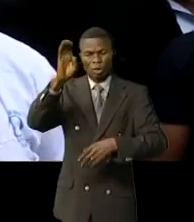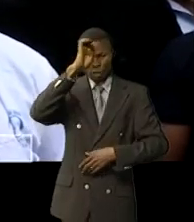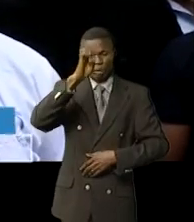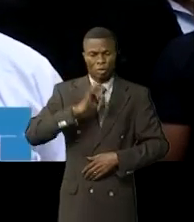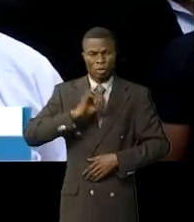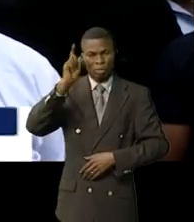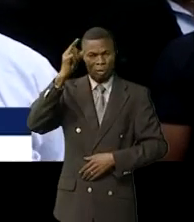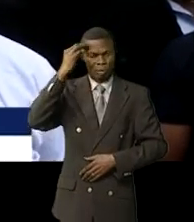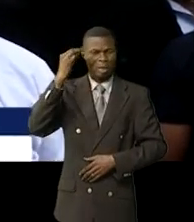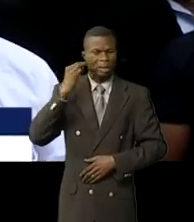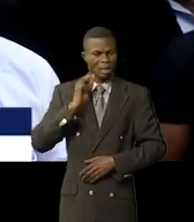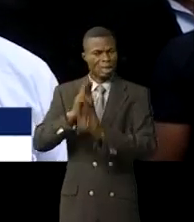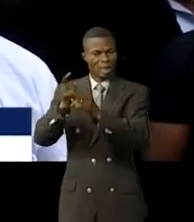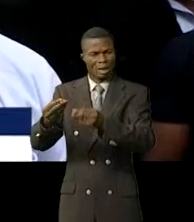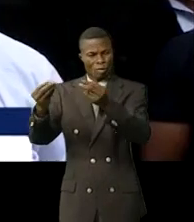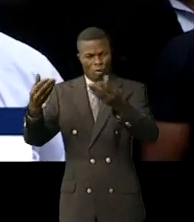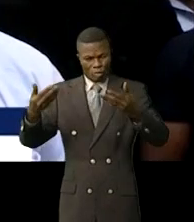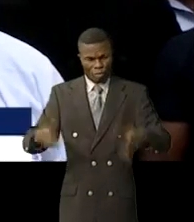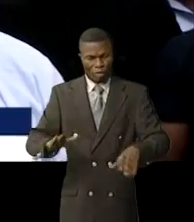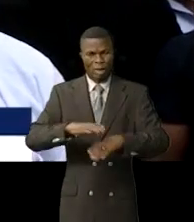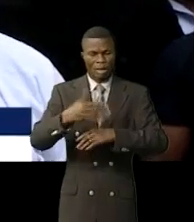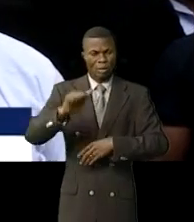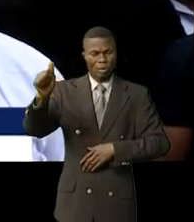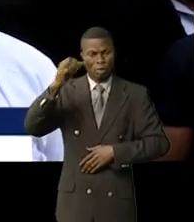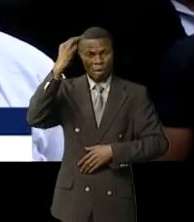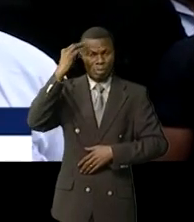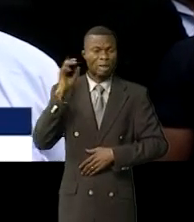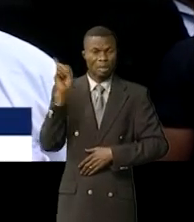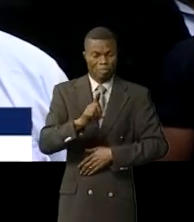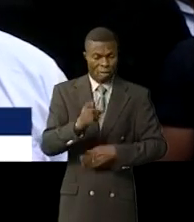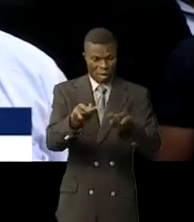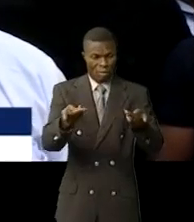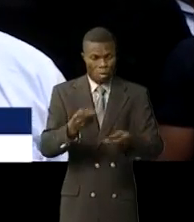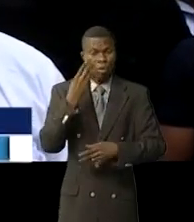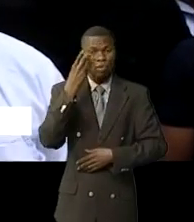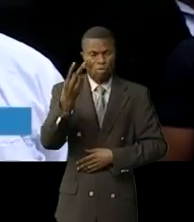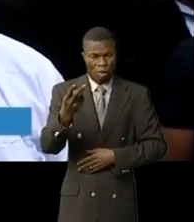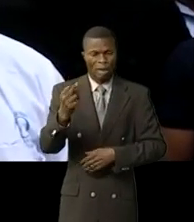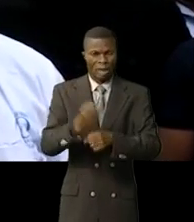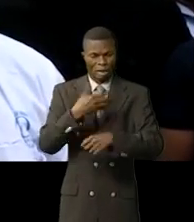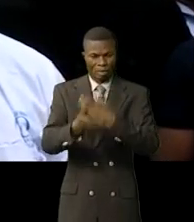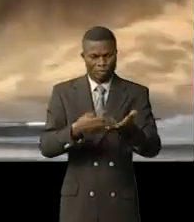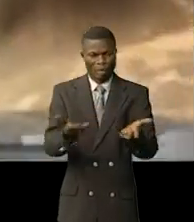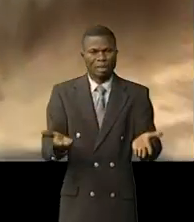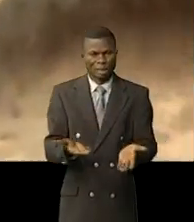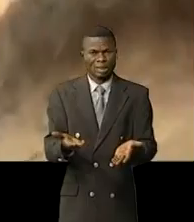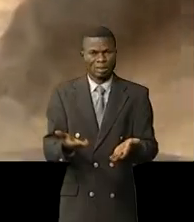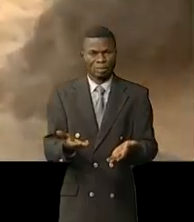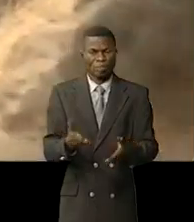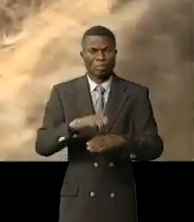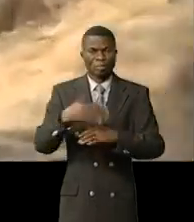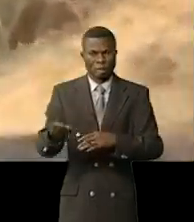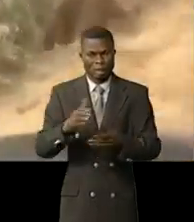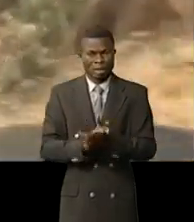Premier ministre. Et puis par après, lui-même descendra sur terrain pour voir ce qui est en train d'être fait. À la chute